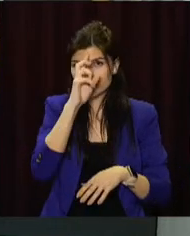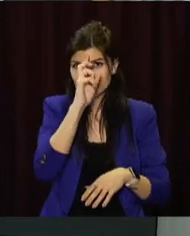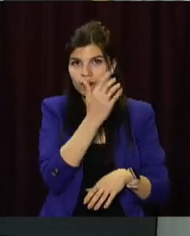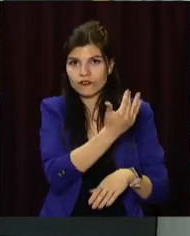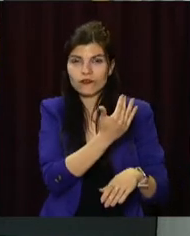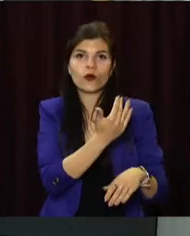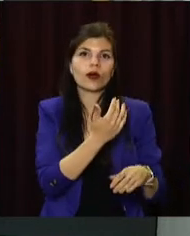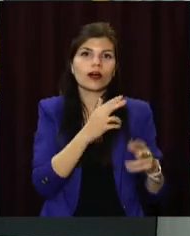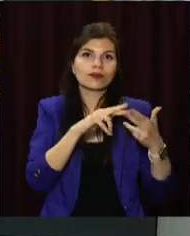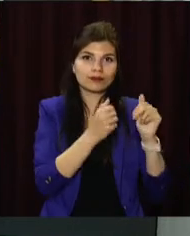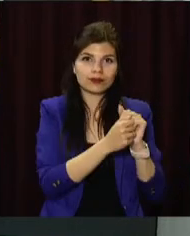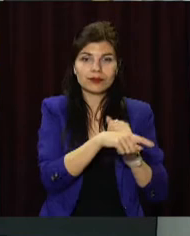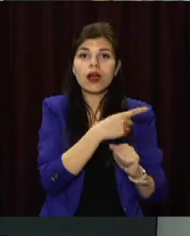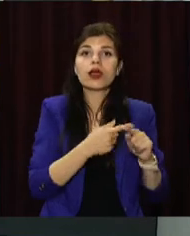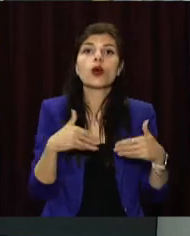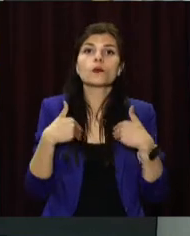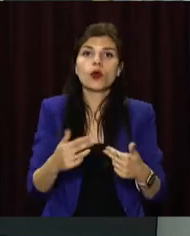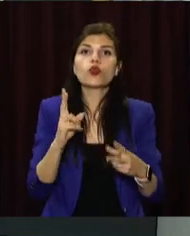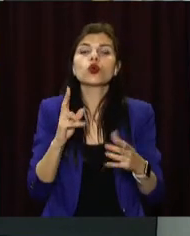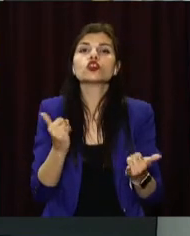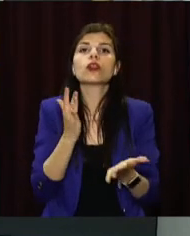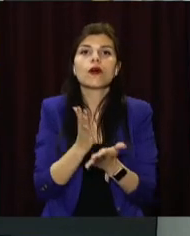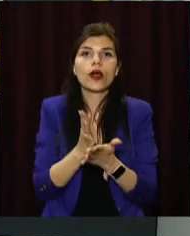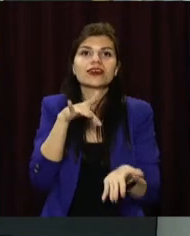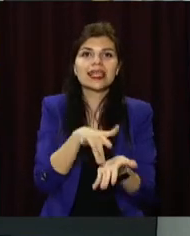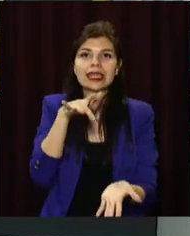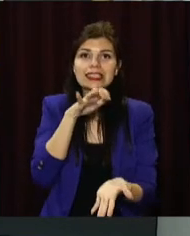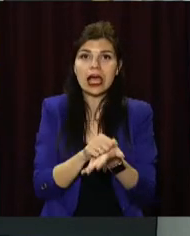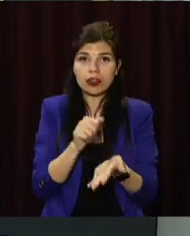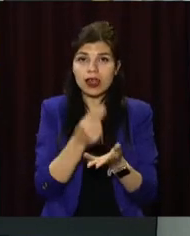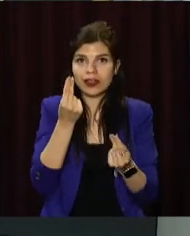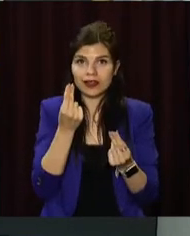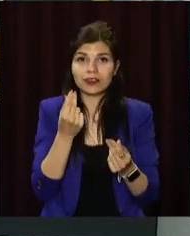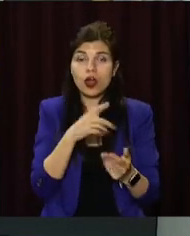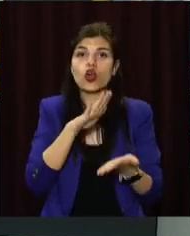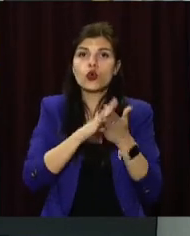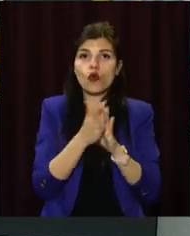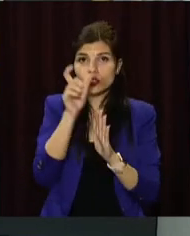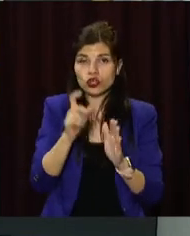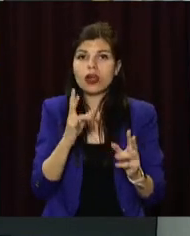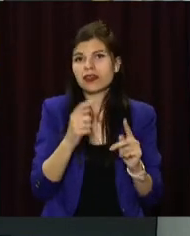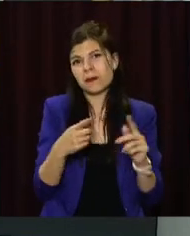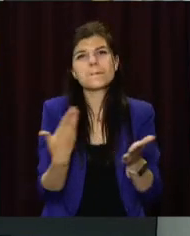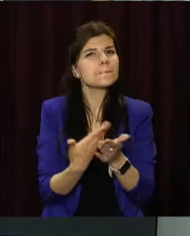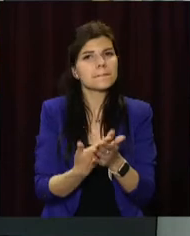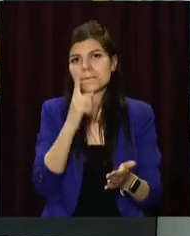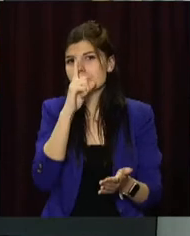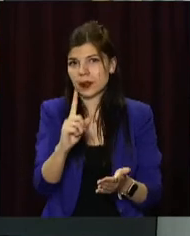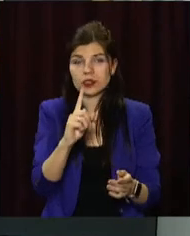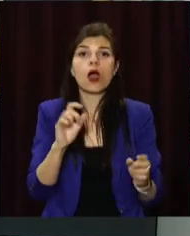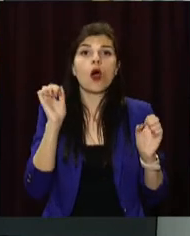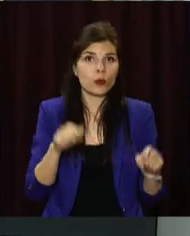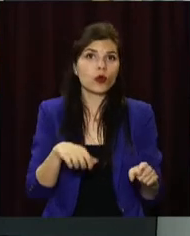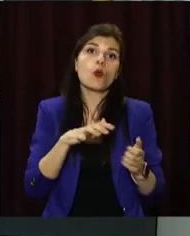Це пропозиція для тих, хто перебуває в центрі зайнятості. Договіри з людиною укладатимуть мінімум на місяць. Після цього його